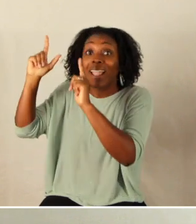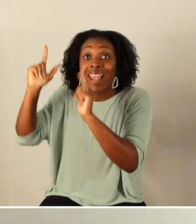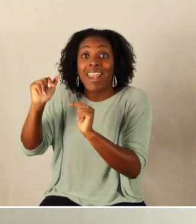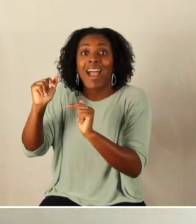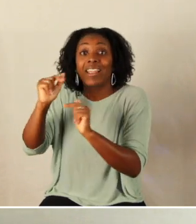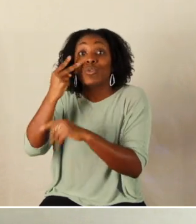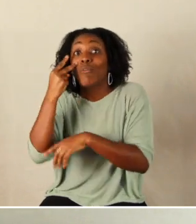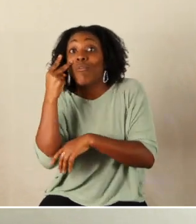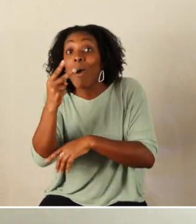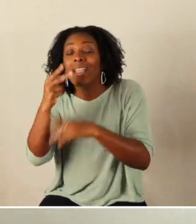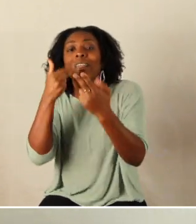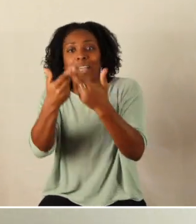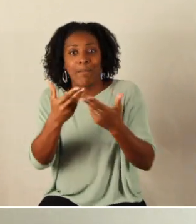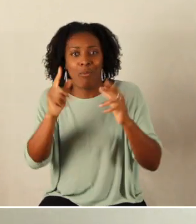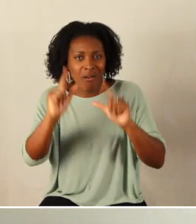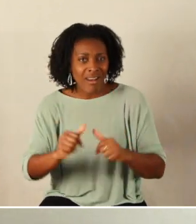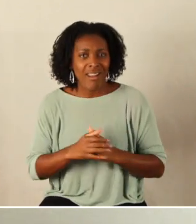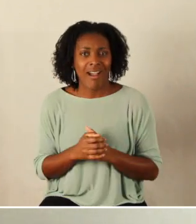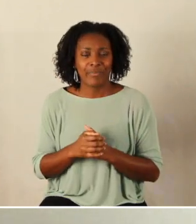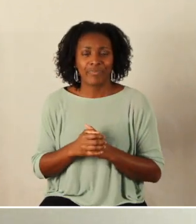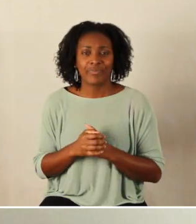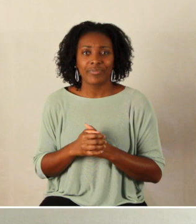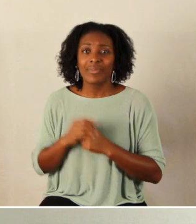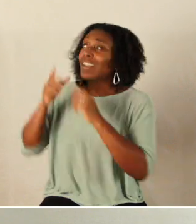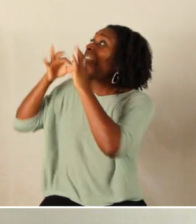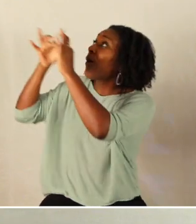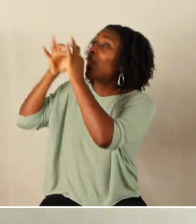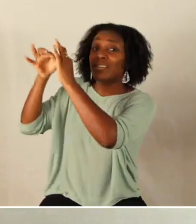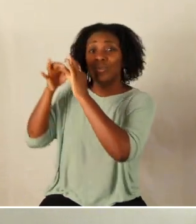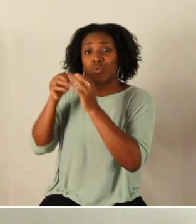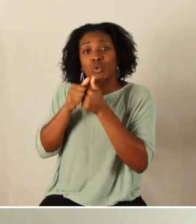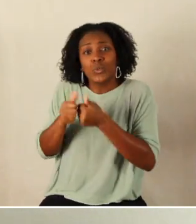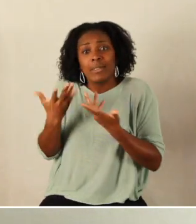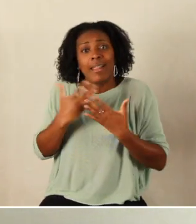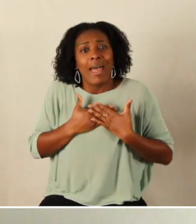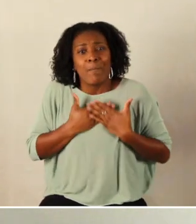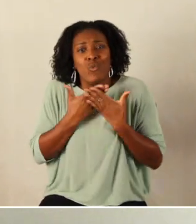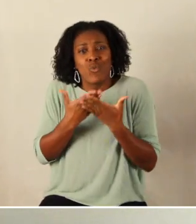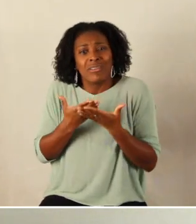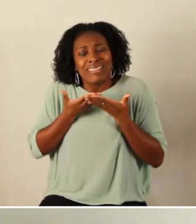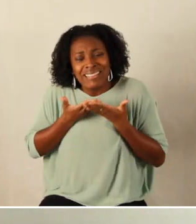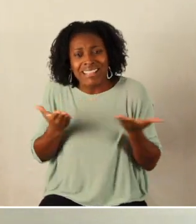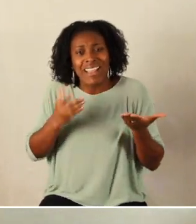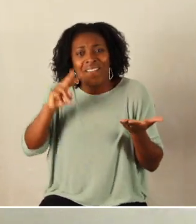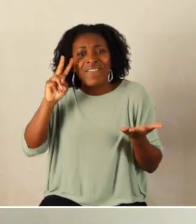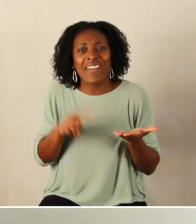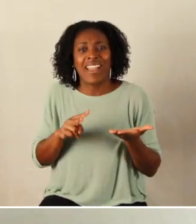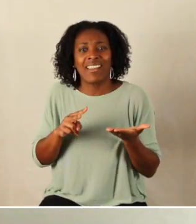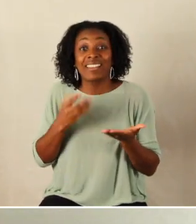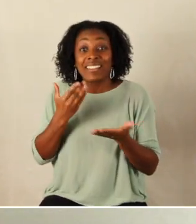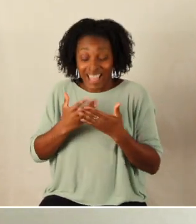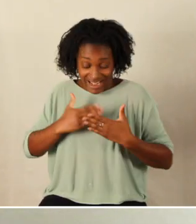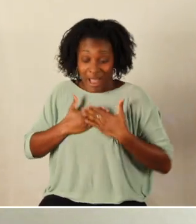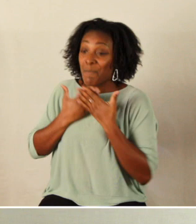dire. En fait, cette relation qui est basée sur l'amour, qui est sincère, eh bien, par la foi, touche le cœur